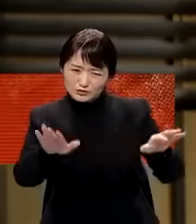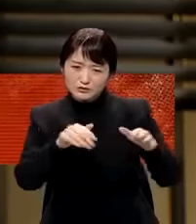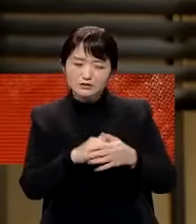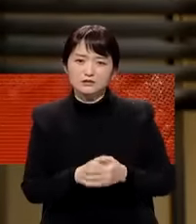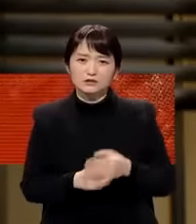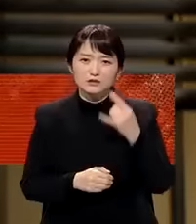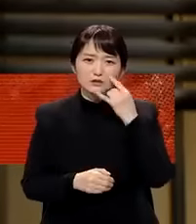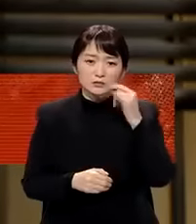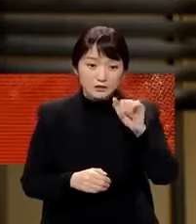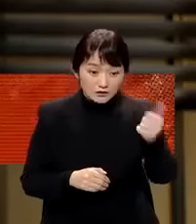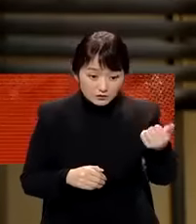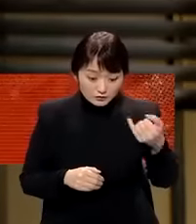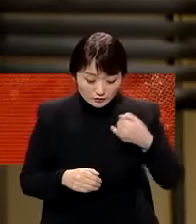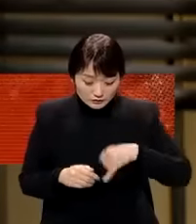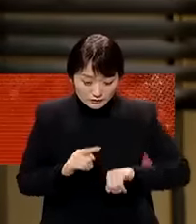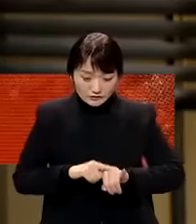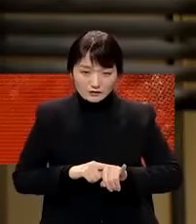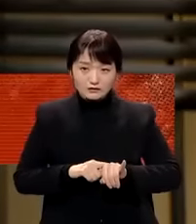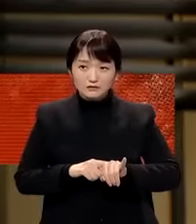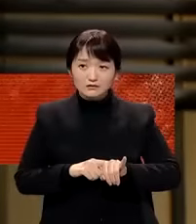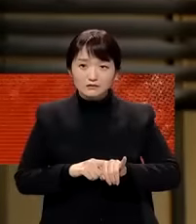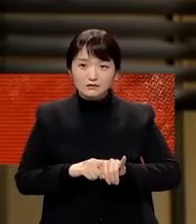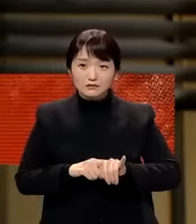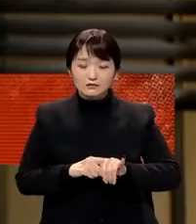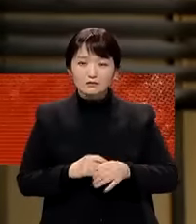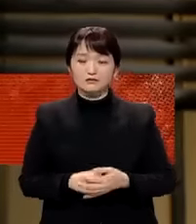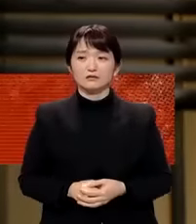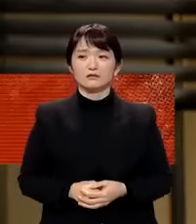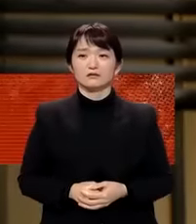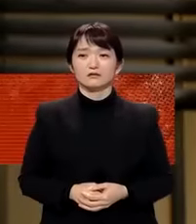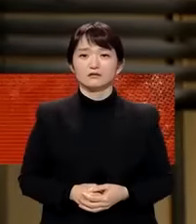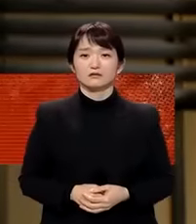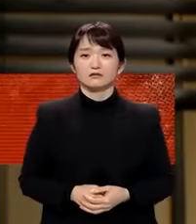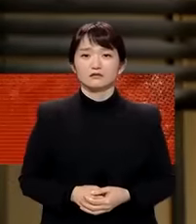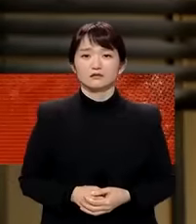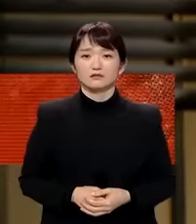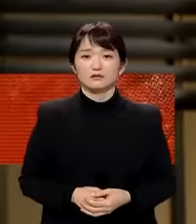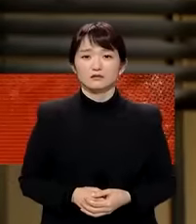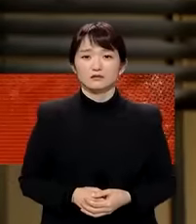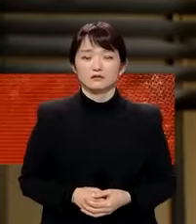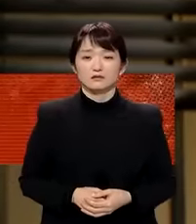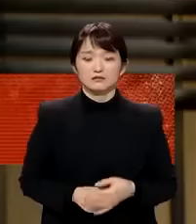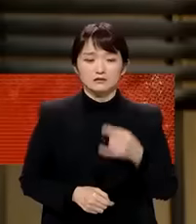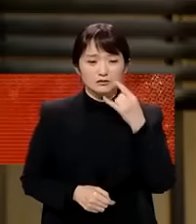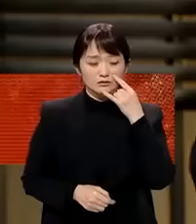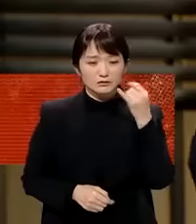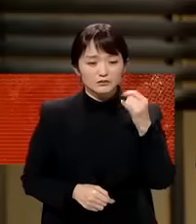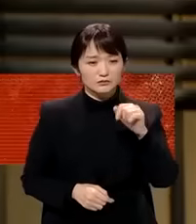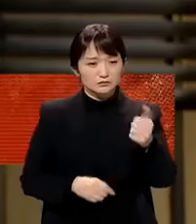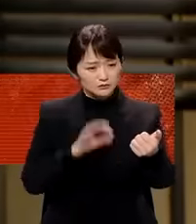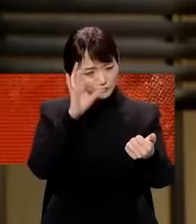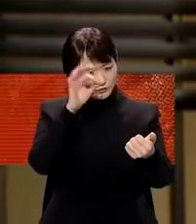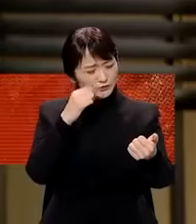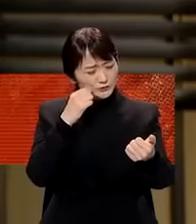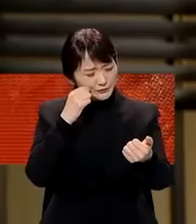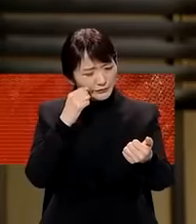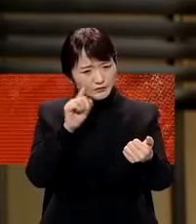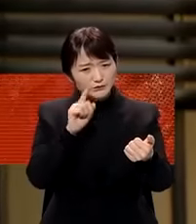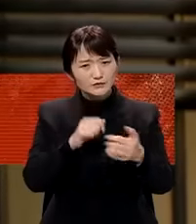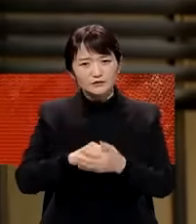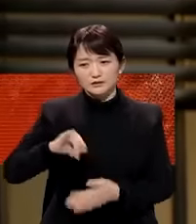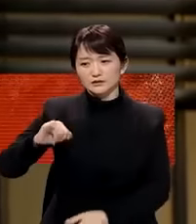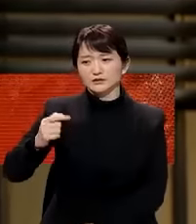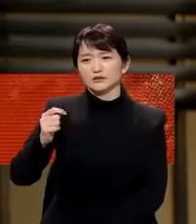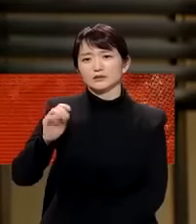입장에서 너무 또 본인도 힘들기도 하고 돌아가신 어머니에 대한 그런 어떤 볼라도 없기 때문에 지금 저는 들으신 것처럼 JTV 씨를 빌어서 여러